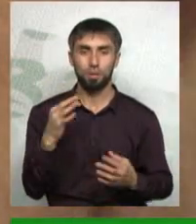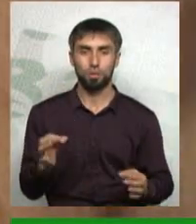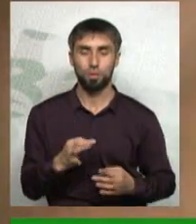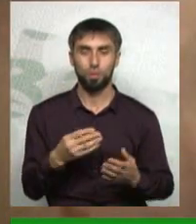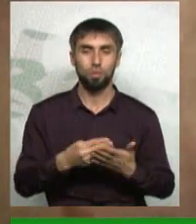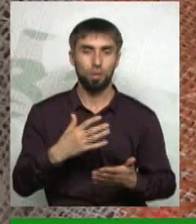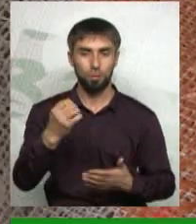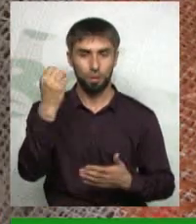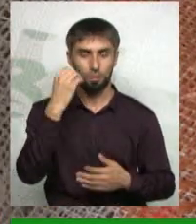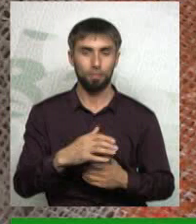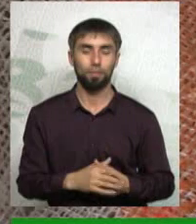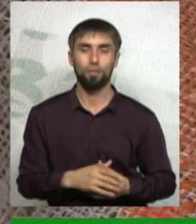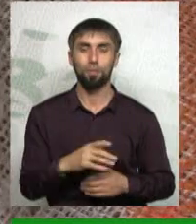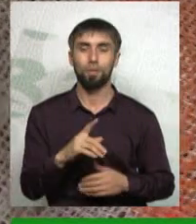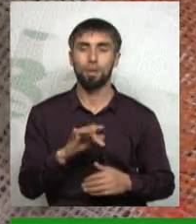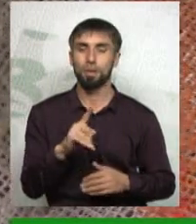дороже памяти.